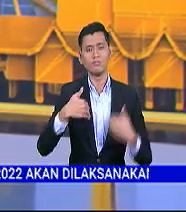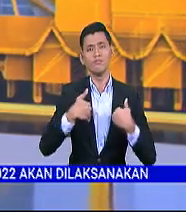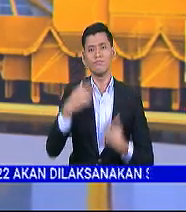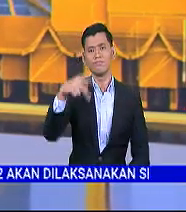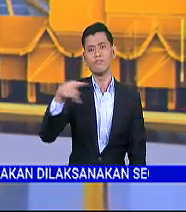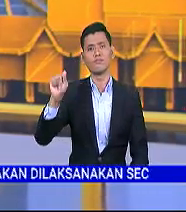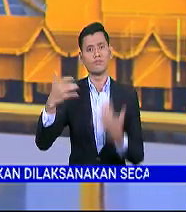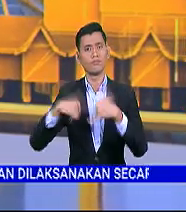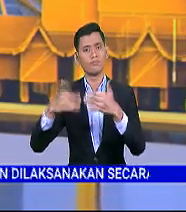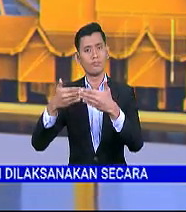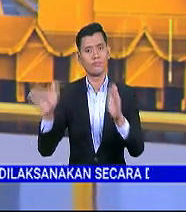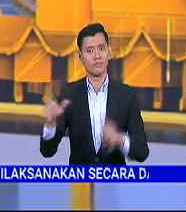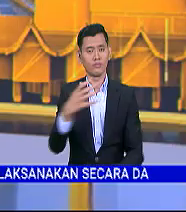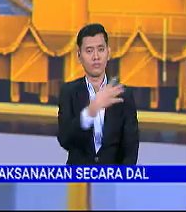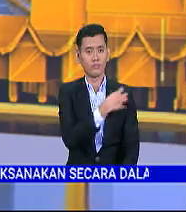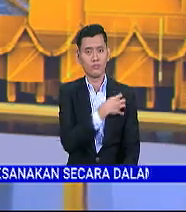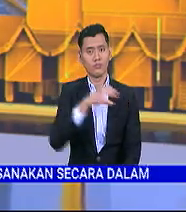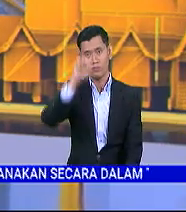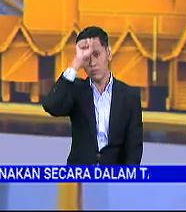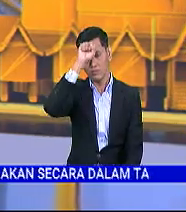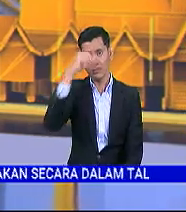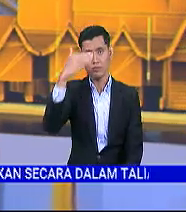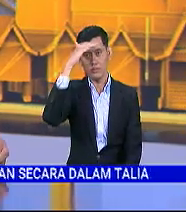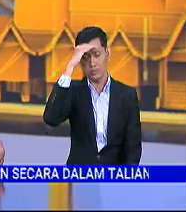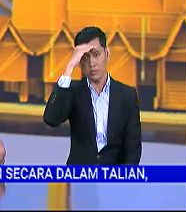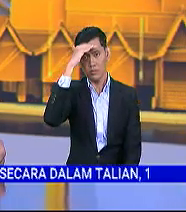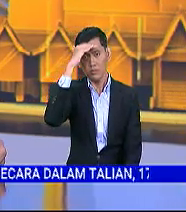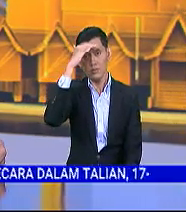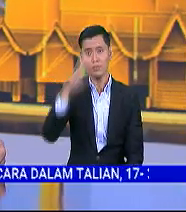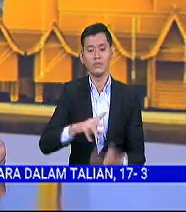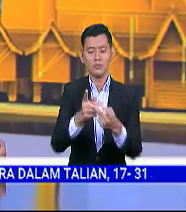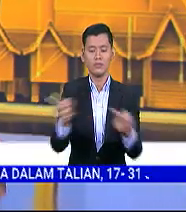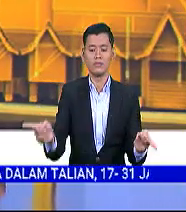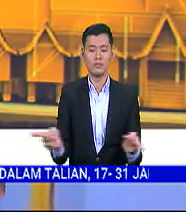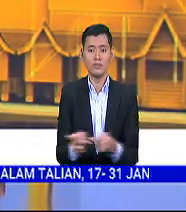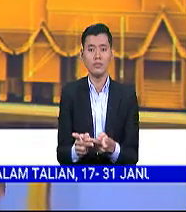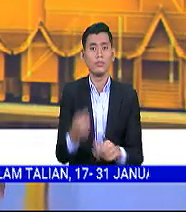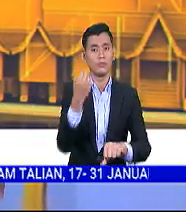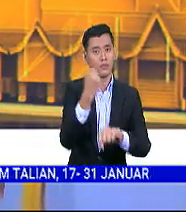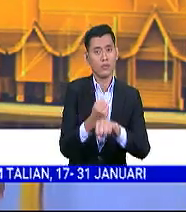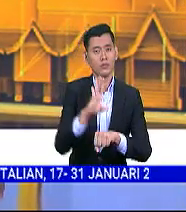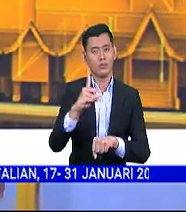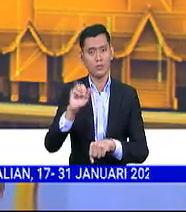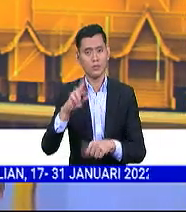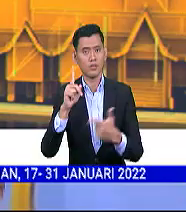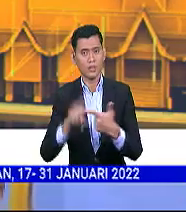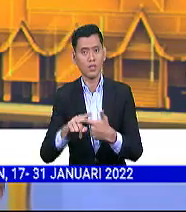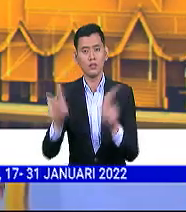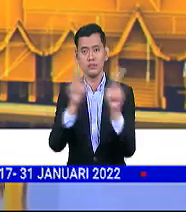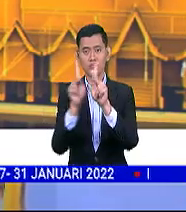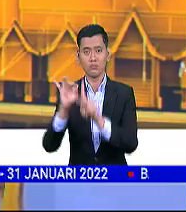dibuka. Pegawai daerah Segamat Hasrin Kamal Hashim berkata ia melibatkan kawasan Kampung Batu Badak, Gemerih dan Kampung